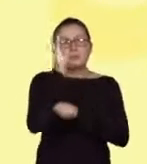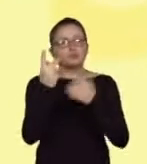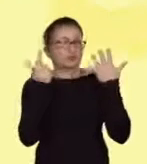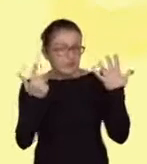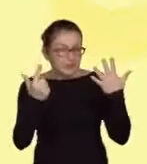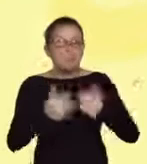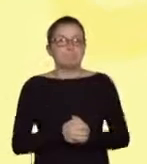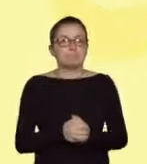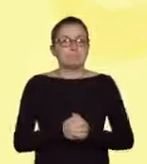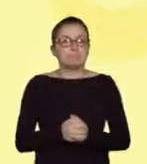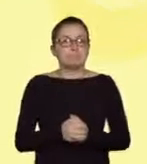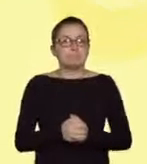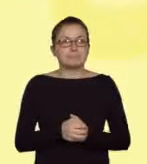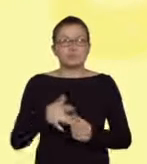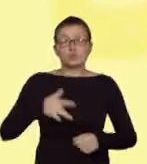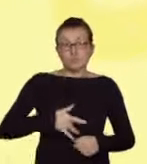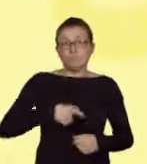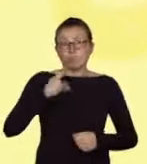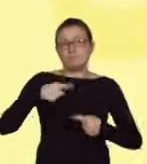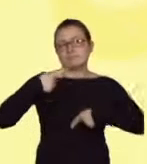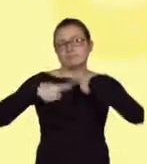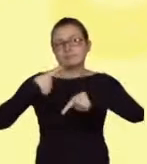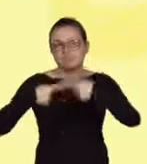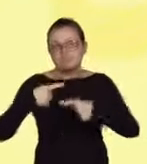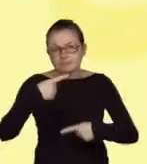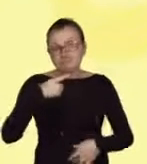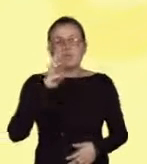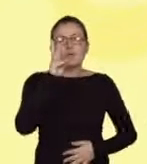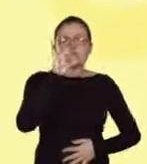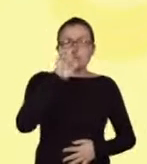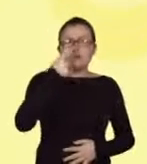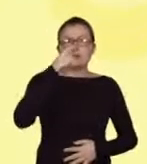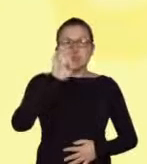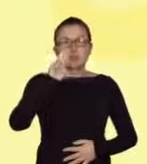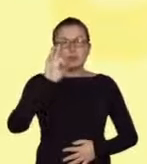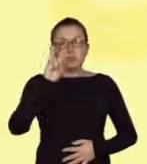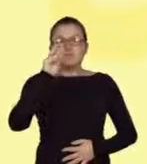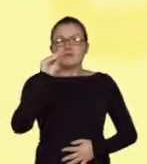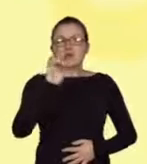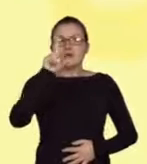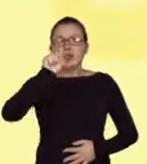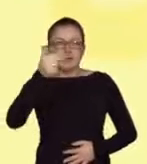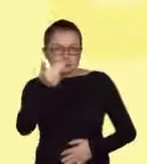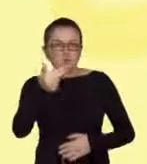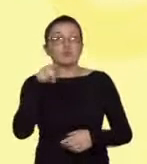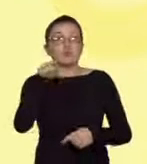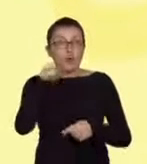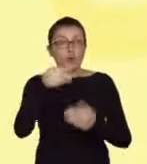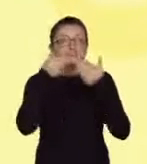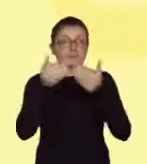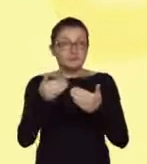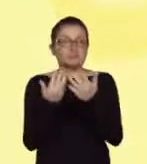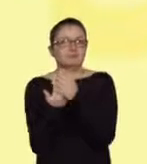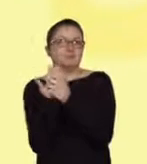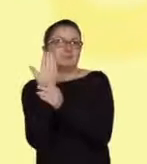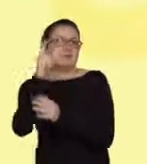powyżej 7, a trzustka wydziela do światła jelita wodorowęglan, który podwyższa pH treści pokarmowej, która dostaje